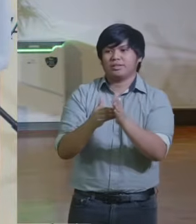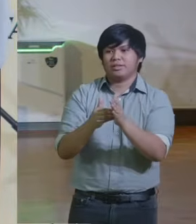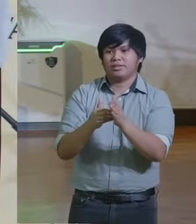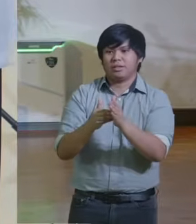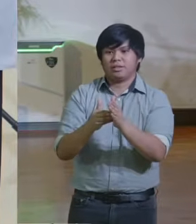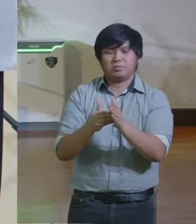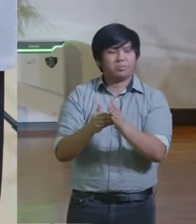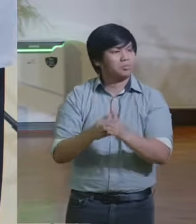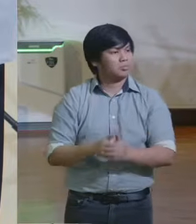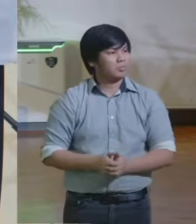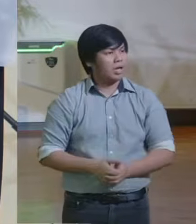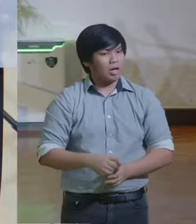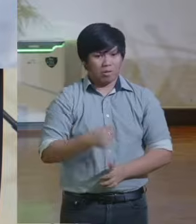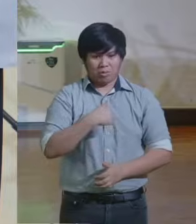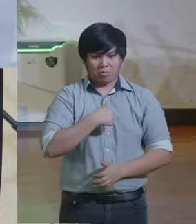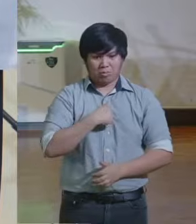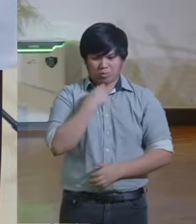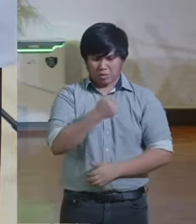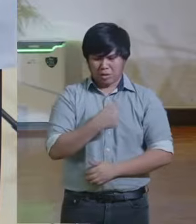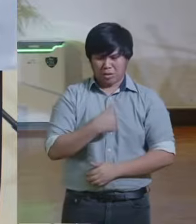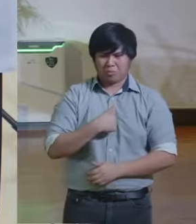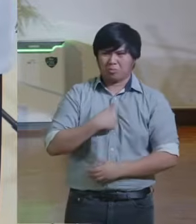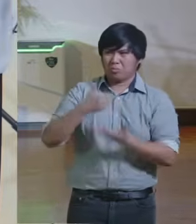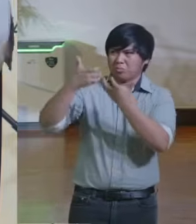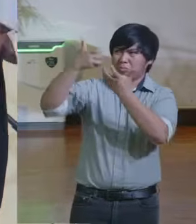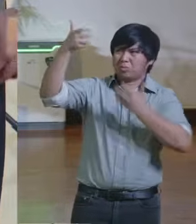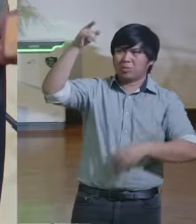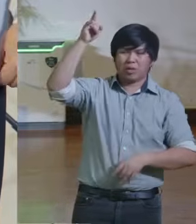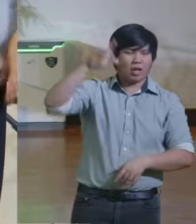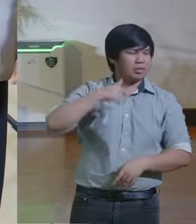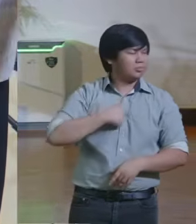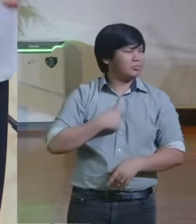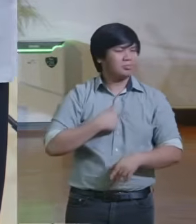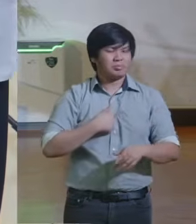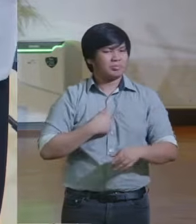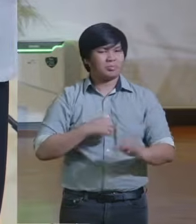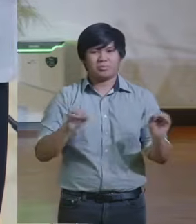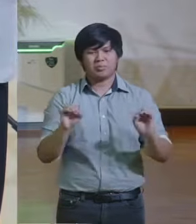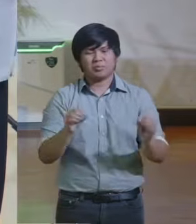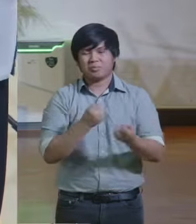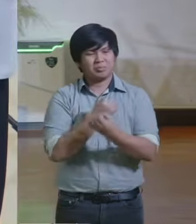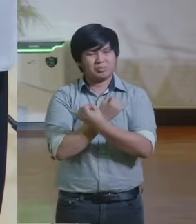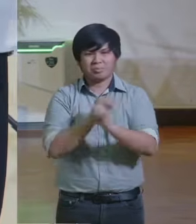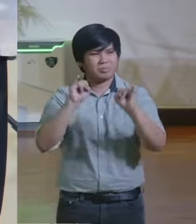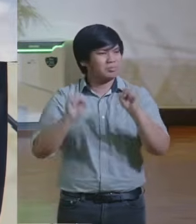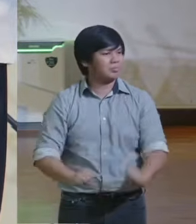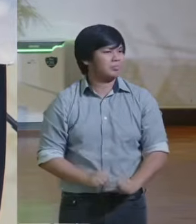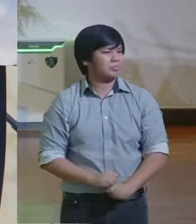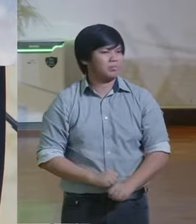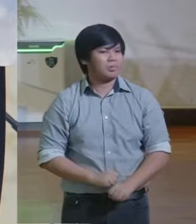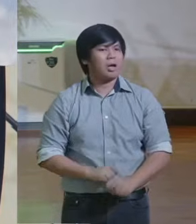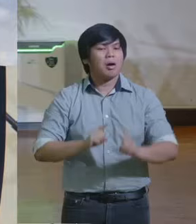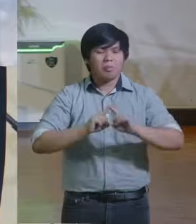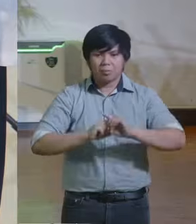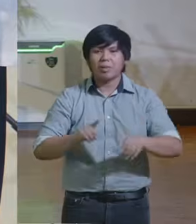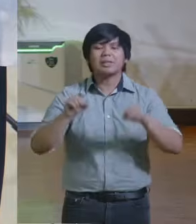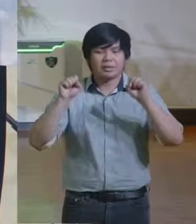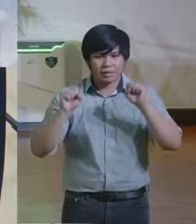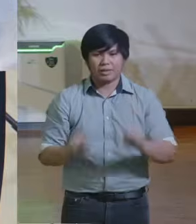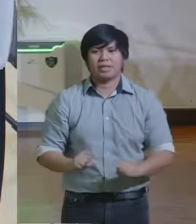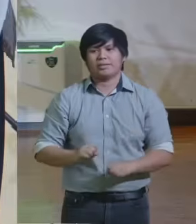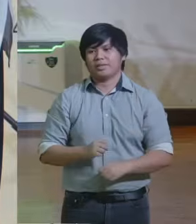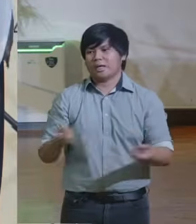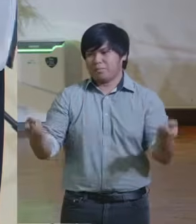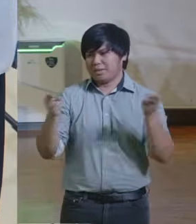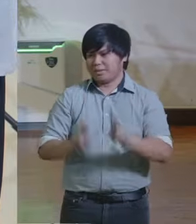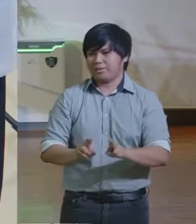pwedeng magsabi sa atin na ako'y masyado nang malayo, Pastor. Hindi na ako kayang abutin ng Diyos. Wala pong ganun.